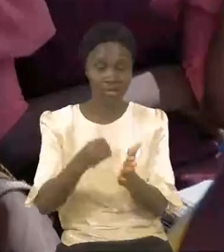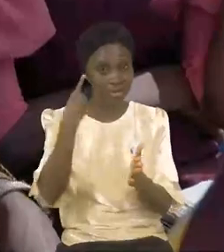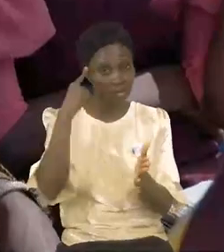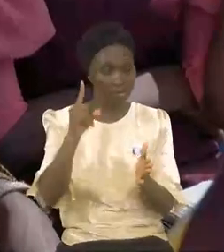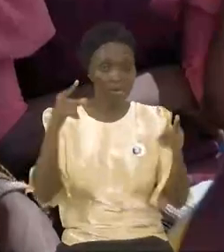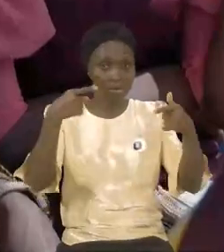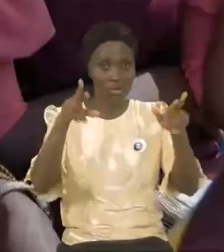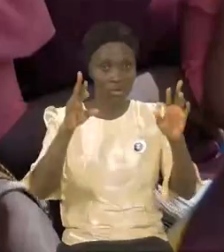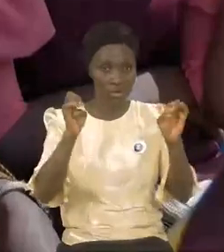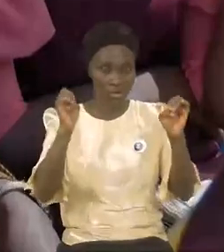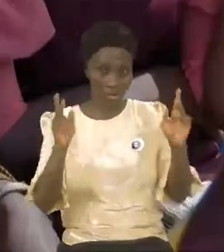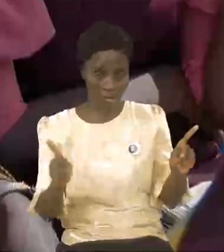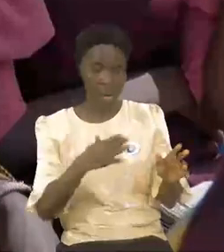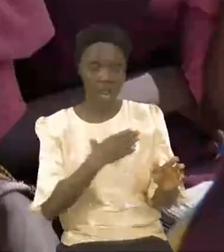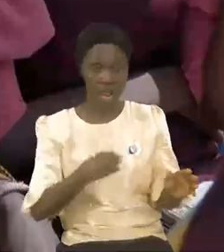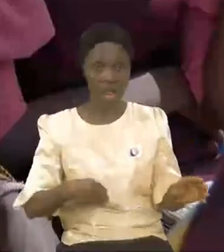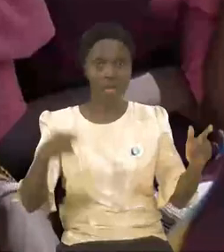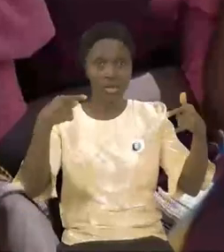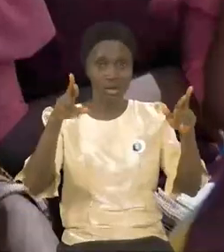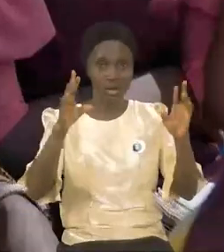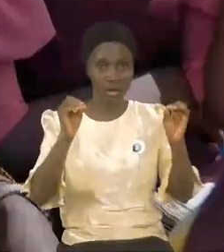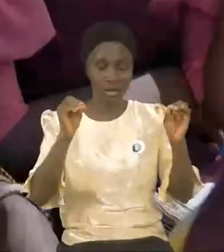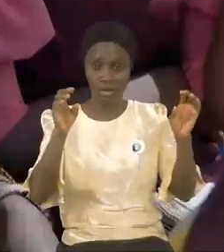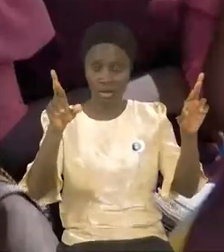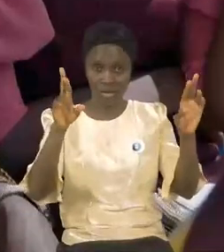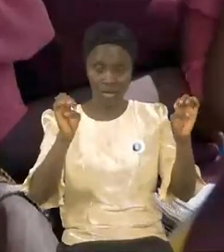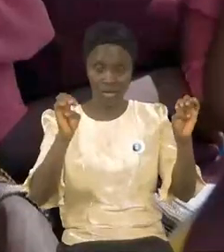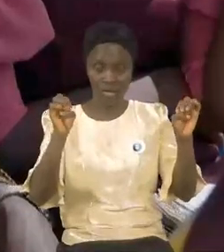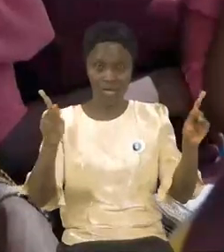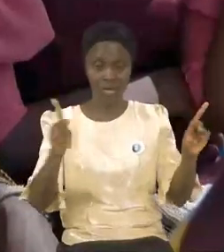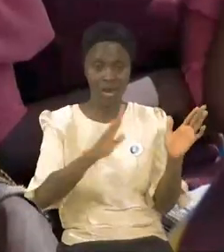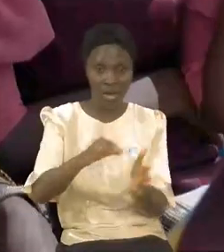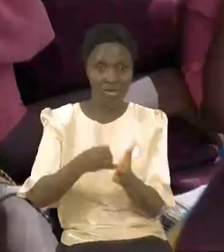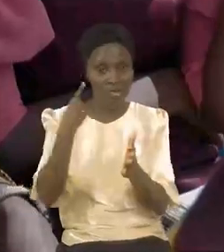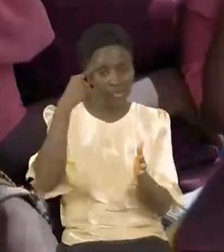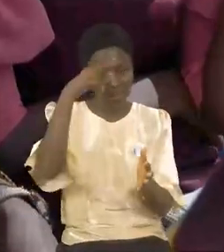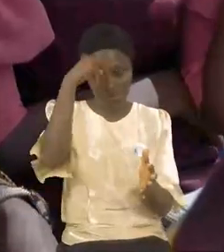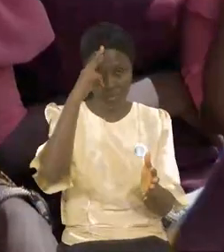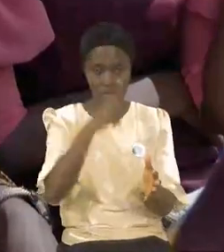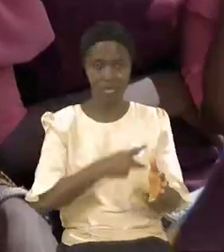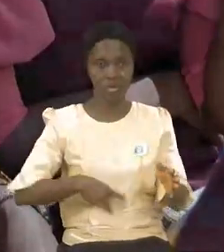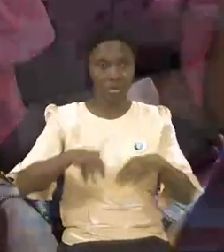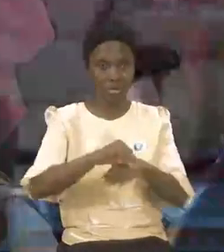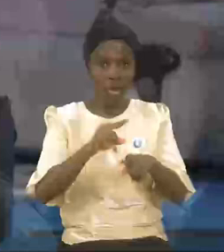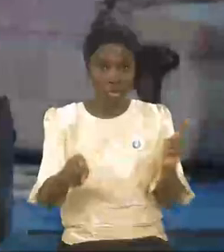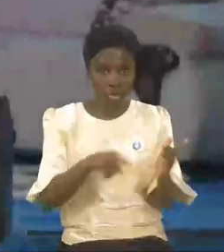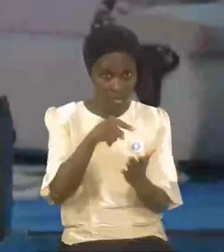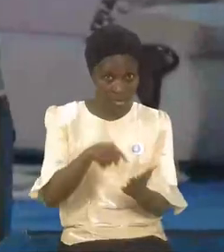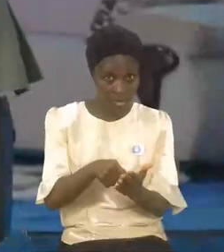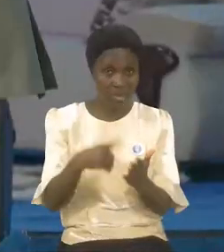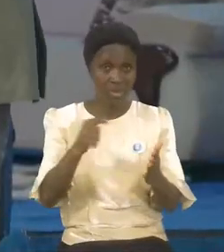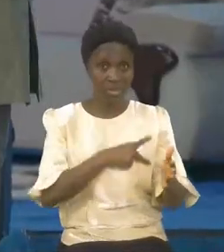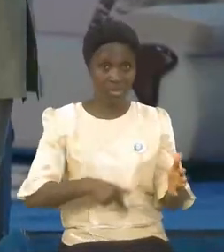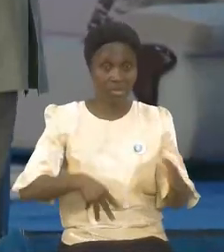au royaume Médo-Perse. Les Médo-Perses ont cédé aux Grecs, les Grecs ont cédé au